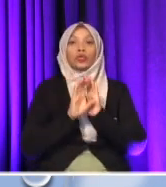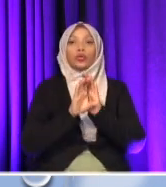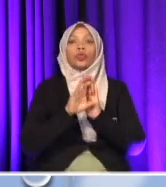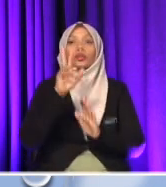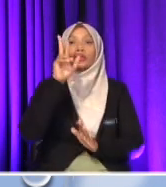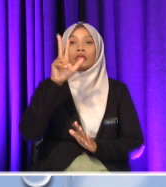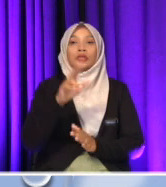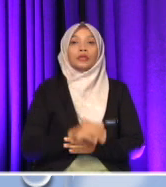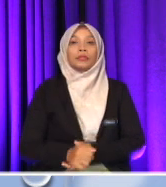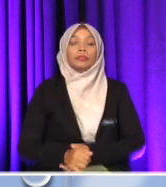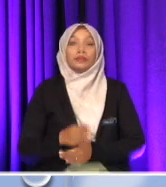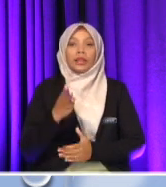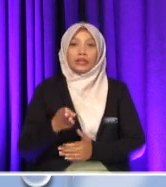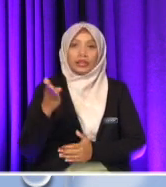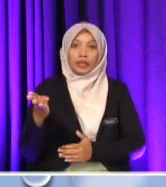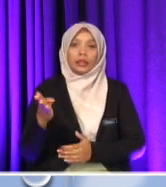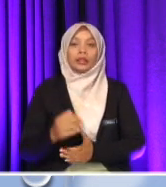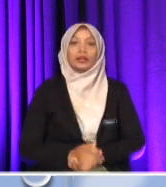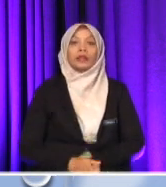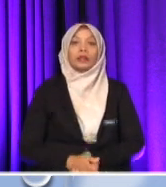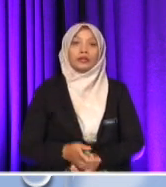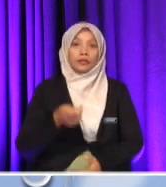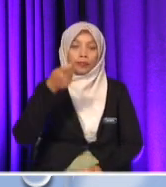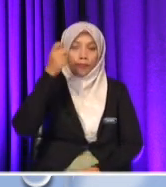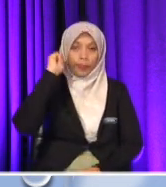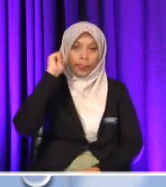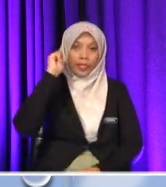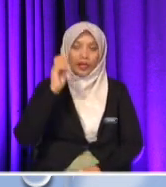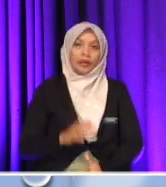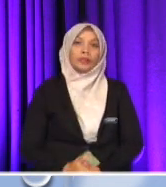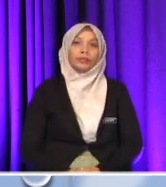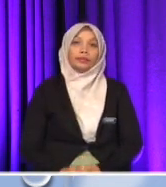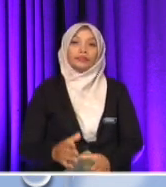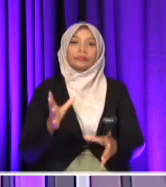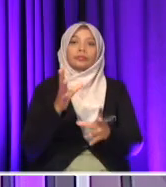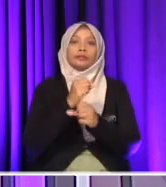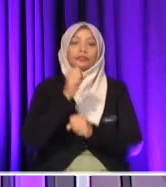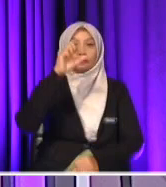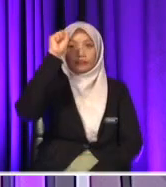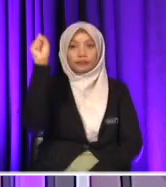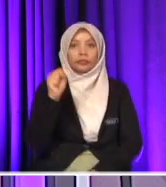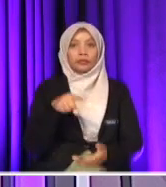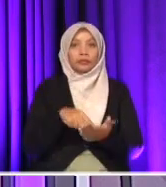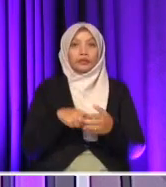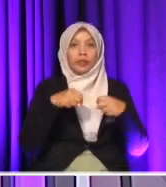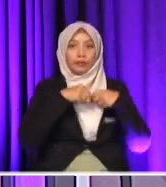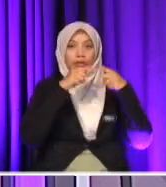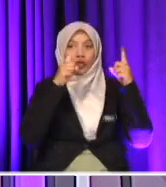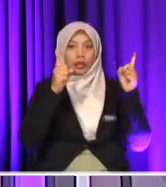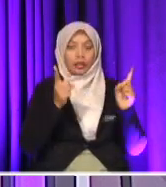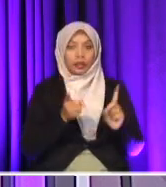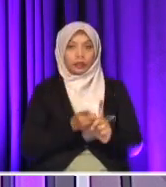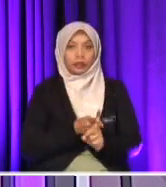ni tadi. Okey, so kita ada pearuh, simbol tadi L. Kalau L, dia dapat soalan ni berhati-hati sebab L dengan ini